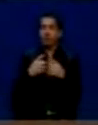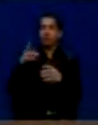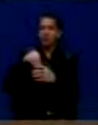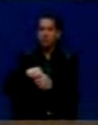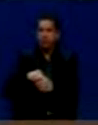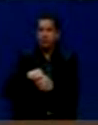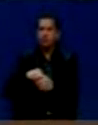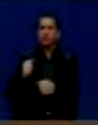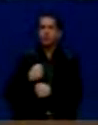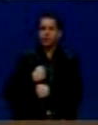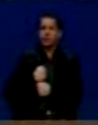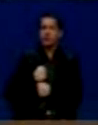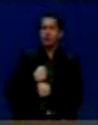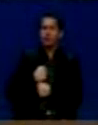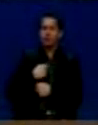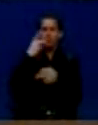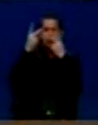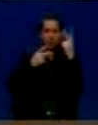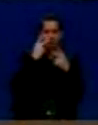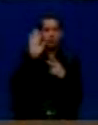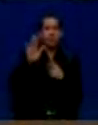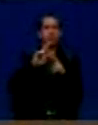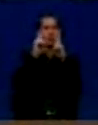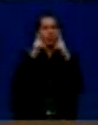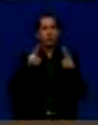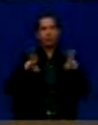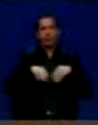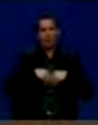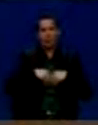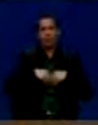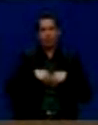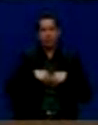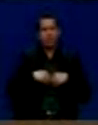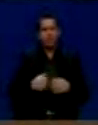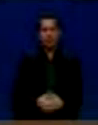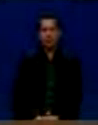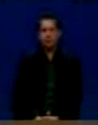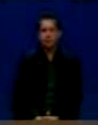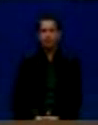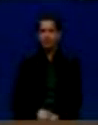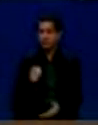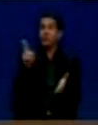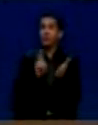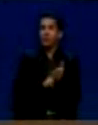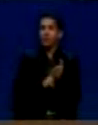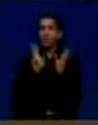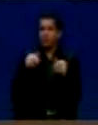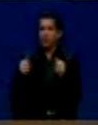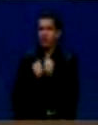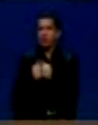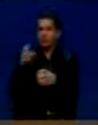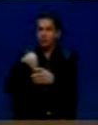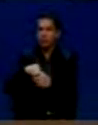shërbejnë në formacionet ushtarake nën kontrollin e qeverive ndërkombëtarisht të pranuara. Pra këta kanë të drejtë, jo vetëm që të bashkohen